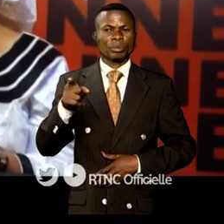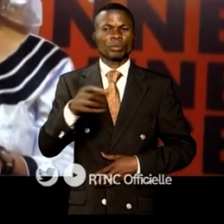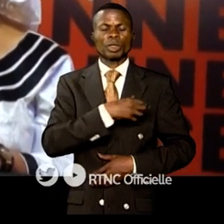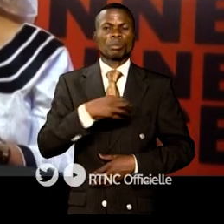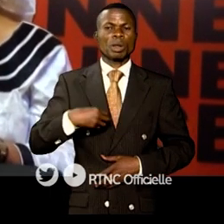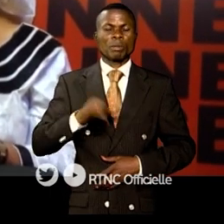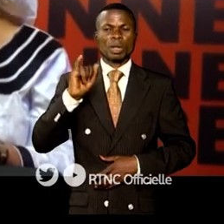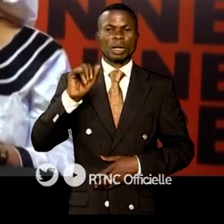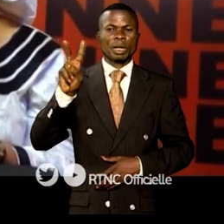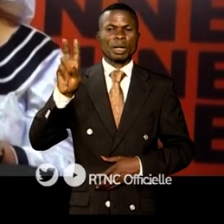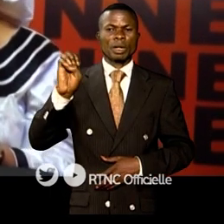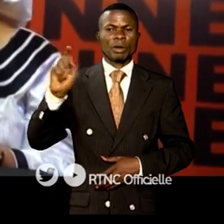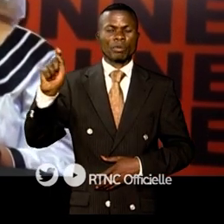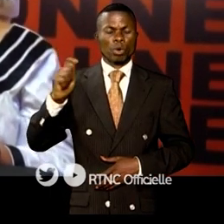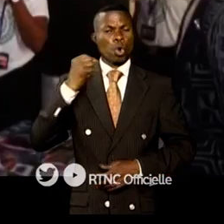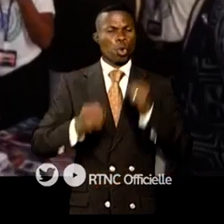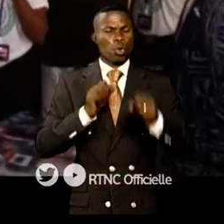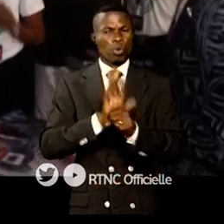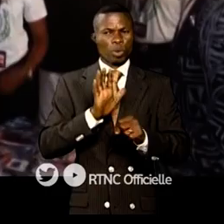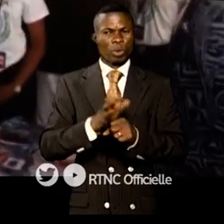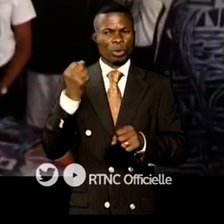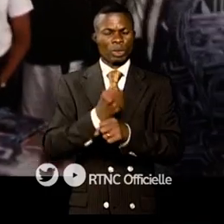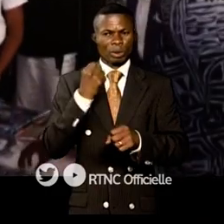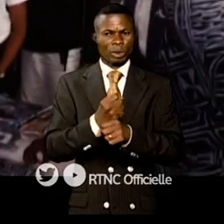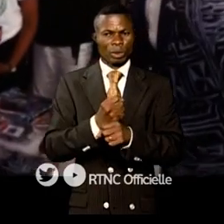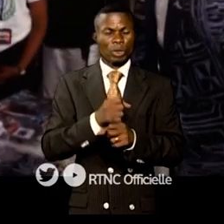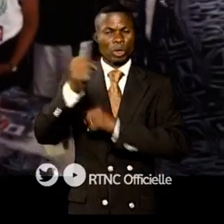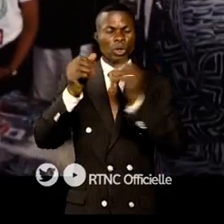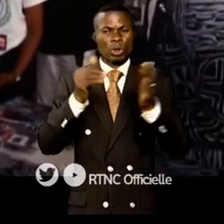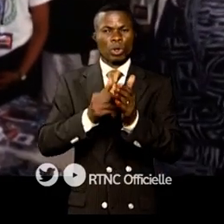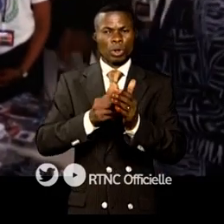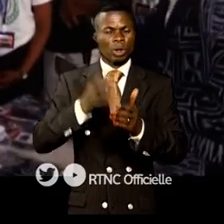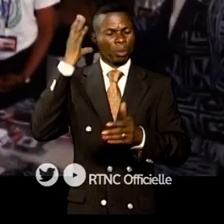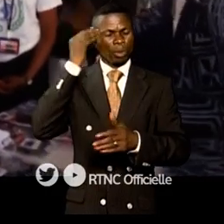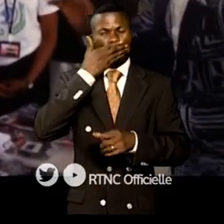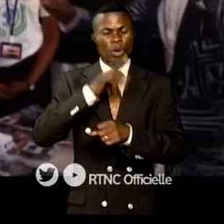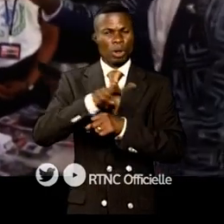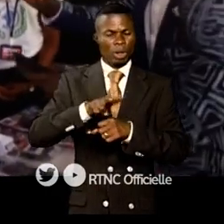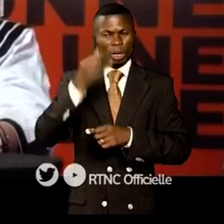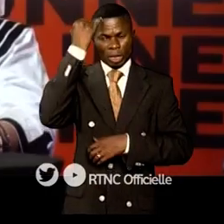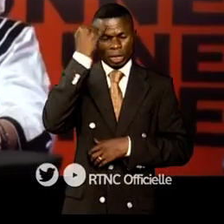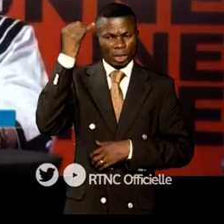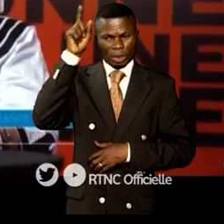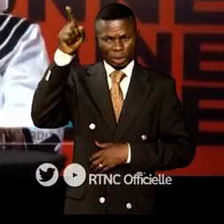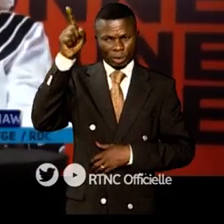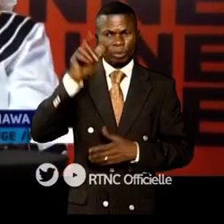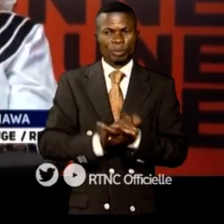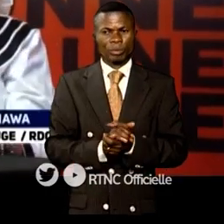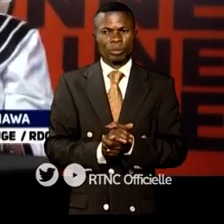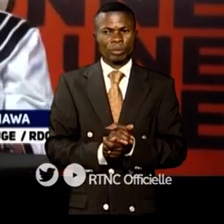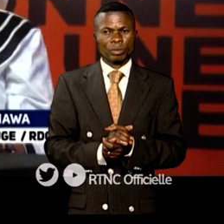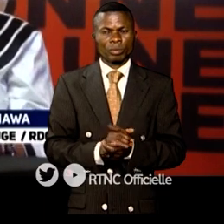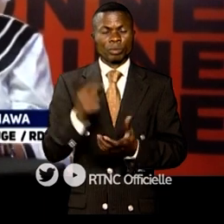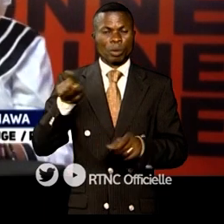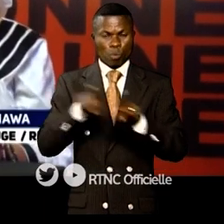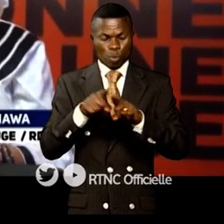d'Yvette Yanzégué pour sa bravoure dans les opérations de la lutte contre la pandémie du coronavirus en Italie. En tant